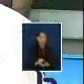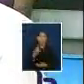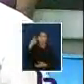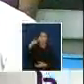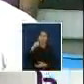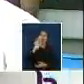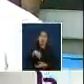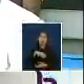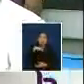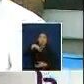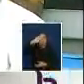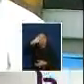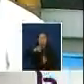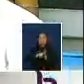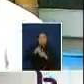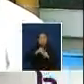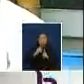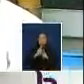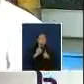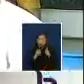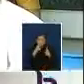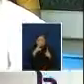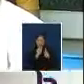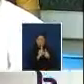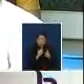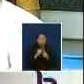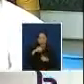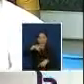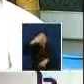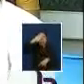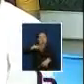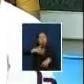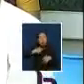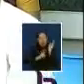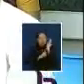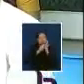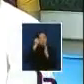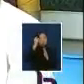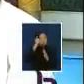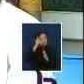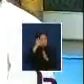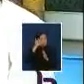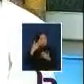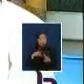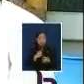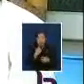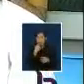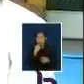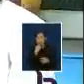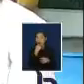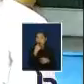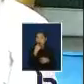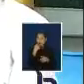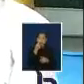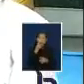ไข้ไม่ค่อยสูงมากนะคะเป็นได้สักสองสามวันก็จะมีแผลในปากอาการที่เด็กจะครั้งแรกคือน้ำลายไหลไม่ค่อยยอมกินนะคะแล้วก็เด็กจ